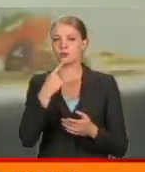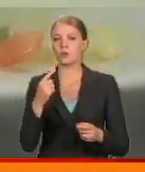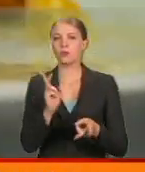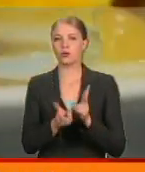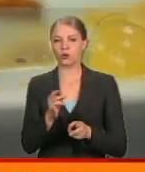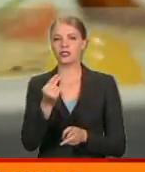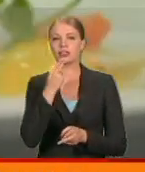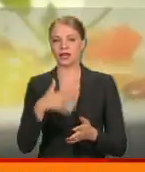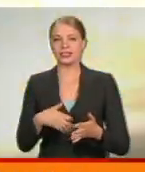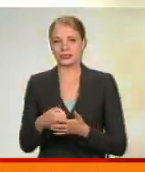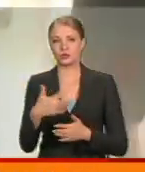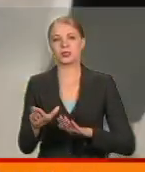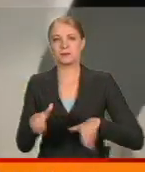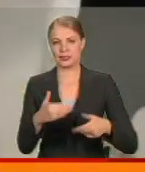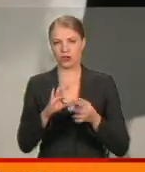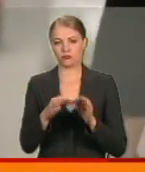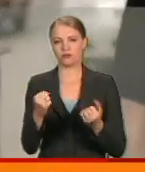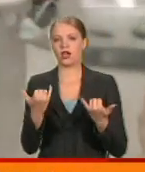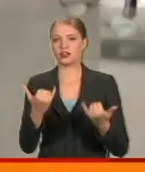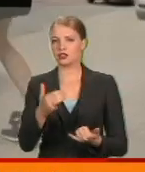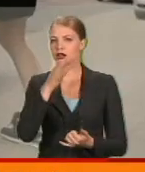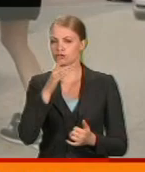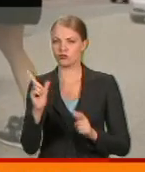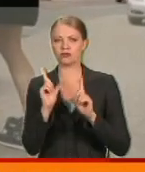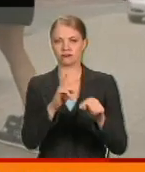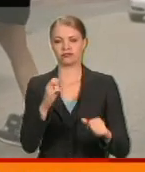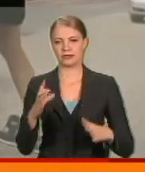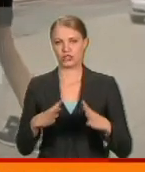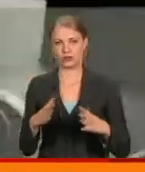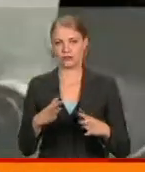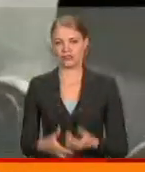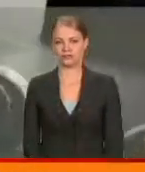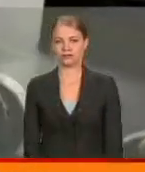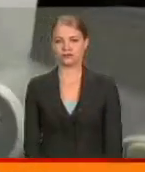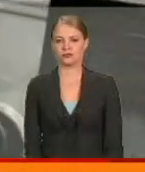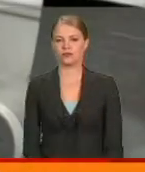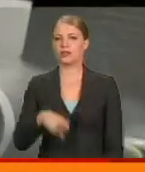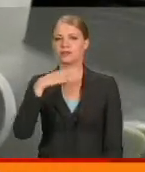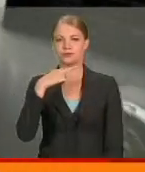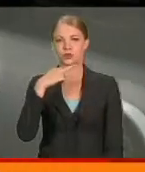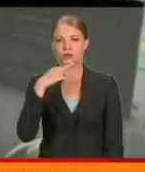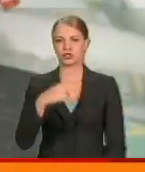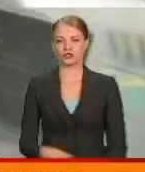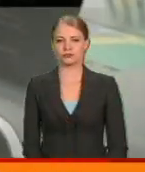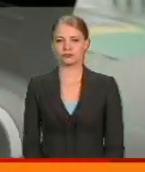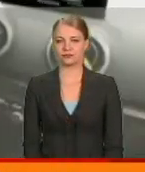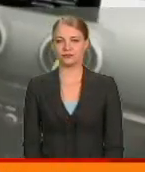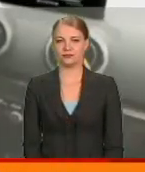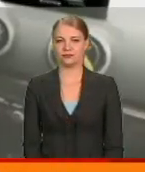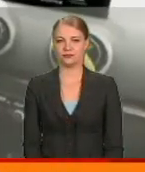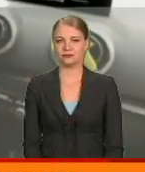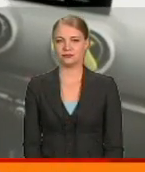приготувати і наїстися вже після Олімпіади. А нині час рушати на тренування. Обережно.